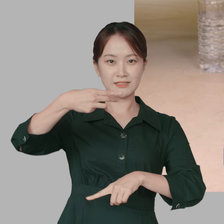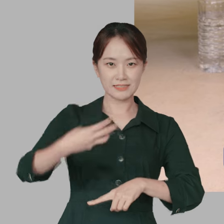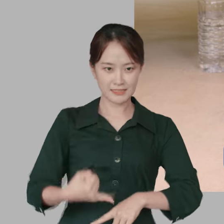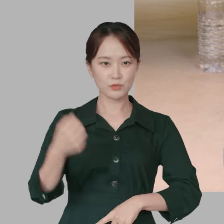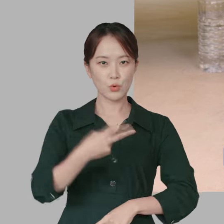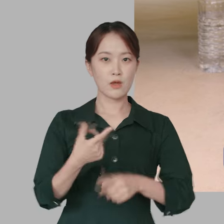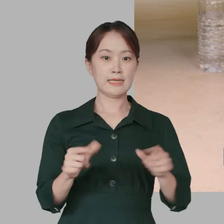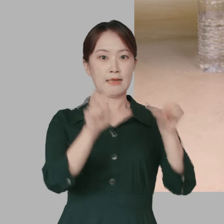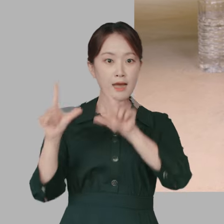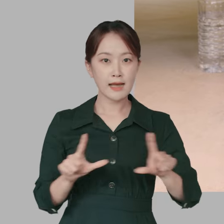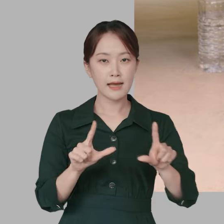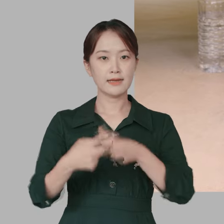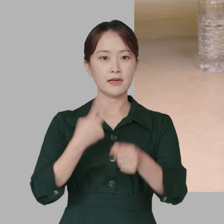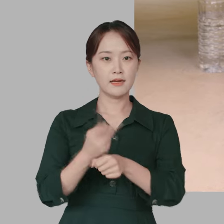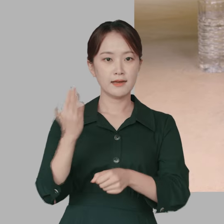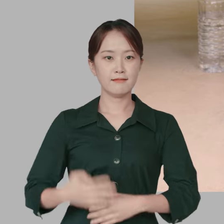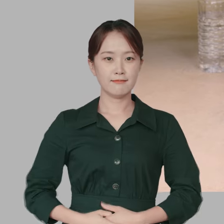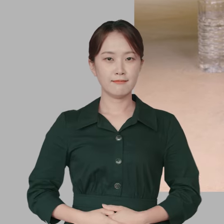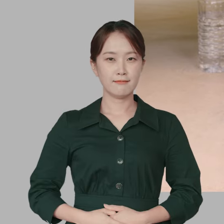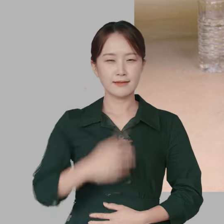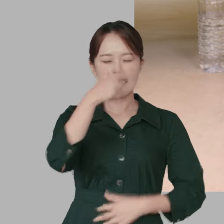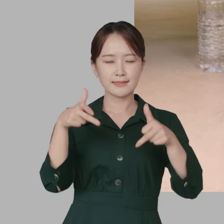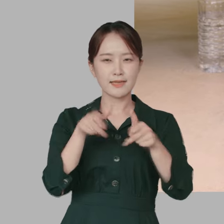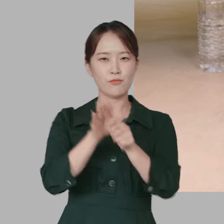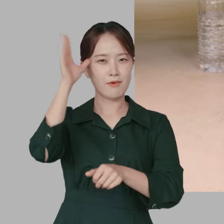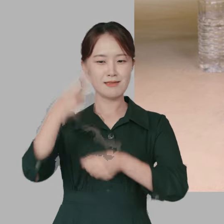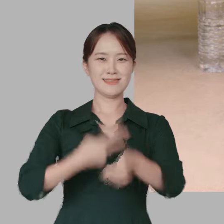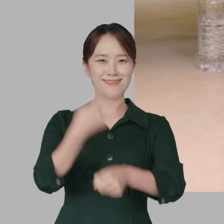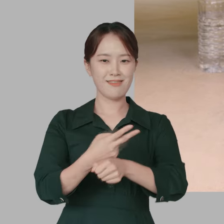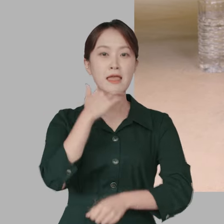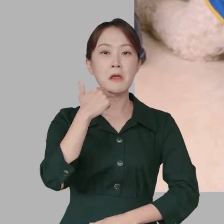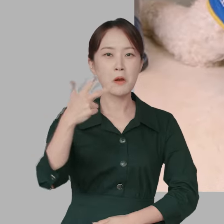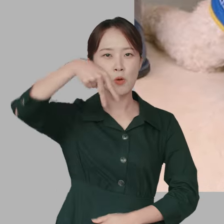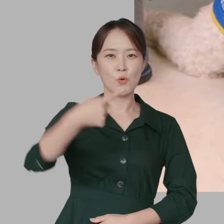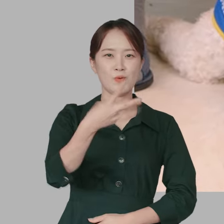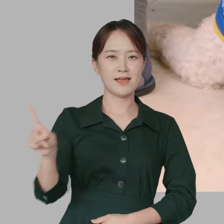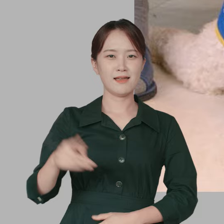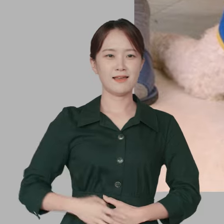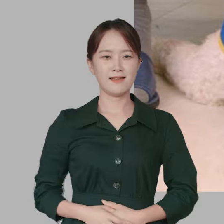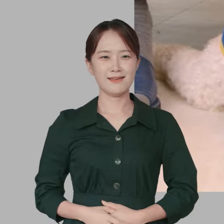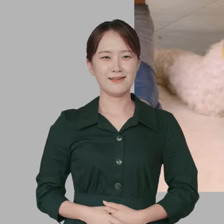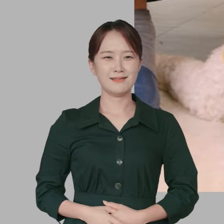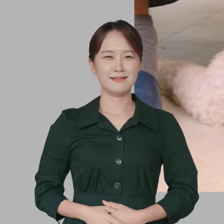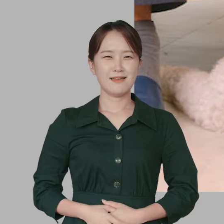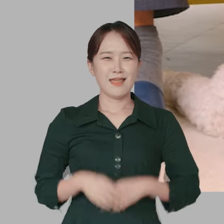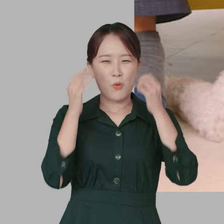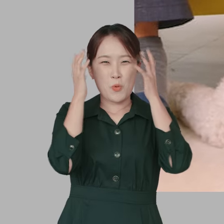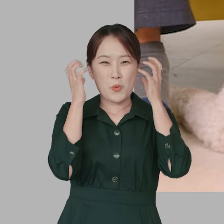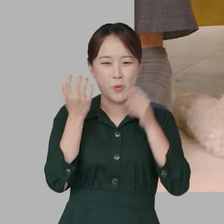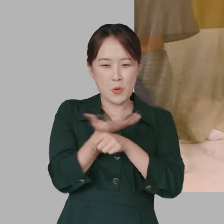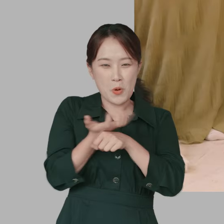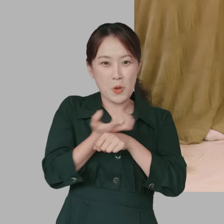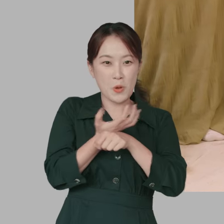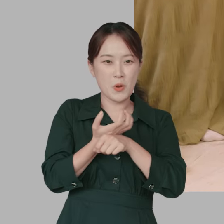살지는 지 2년 됐습니다 시각장애인 안내견 2년 차 7살 소라 흰빛이 도는 곱슬곱슬한 털은